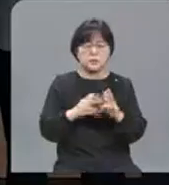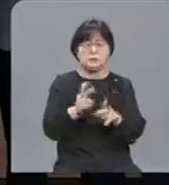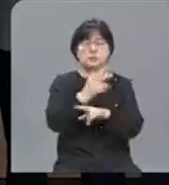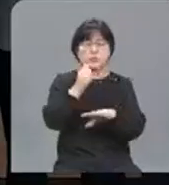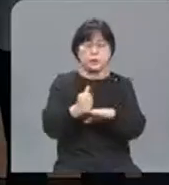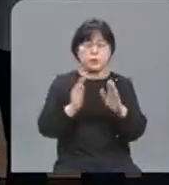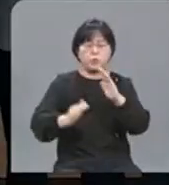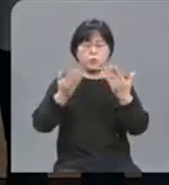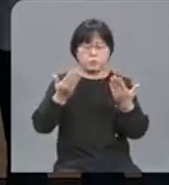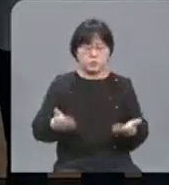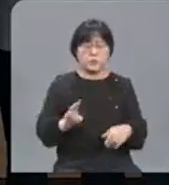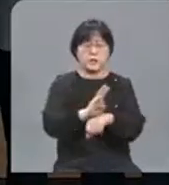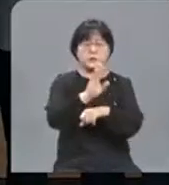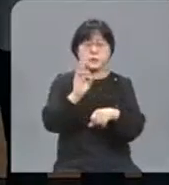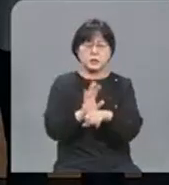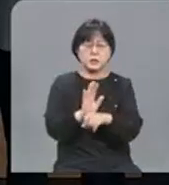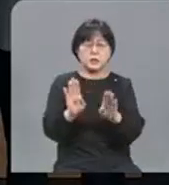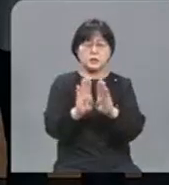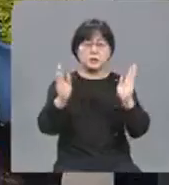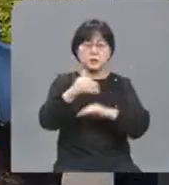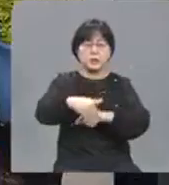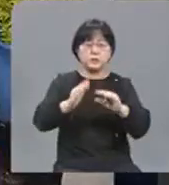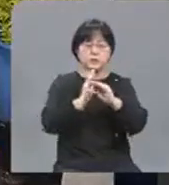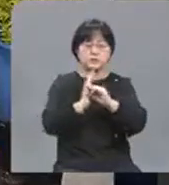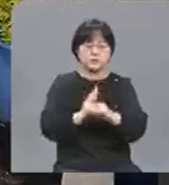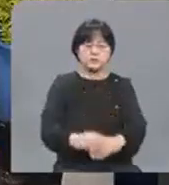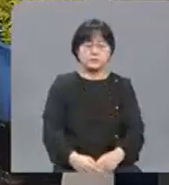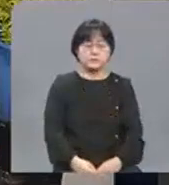30분까지는 24시간 열려